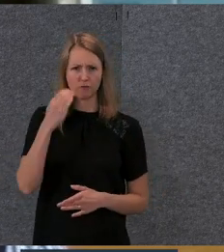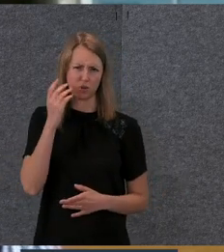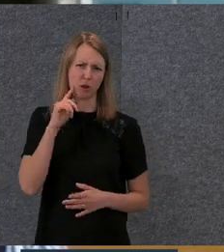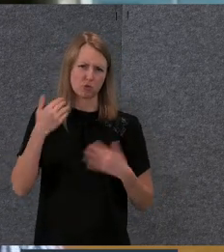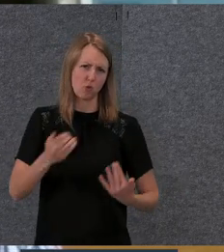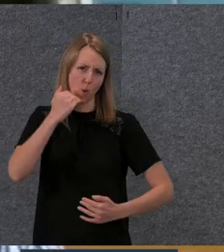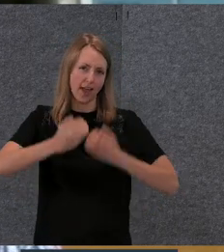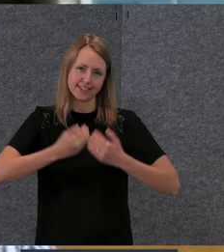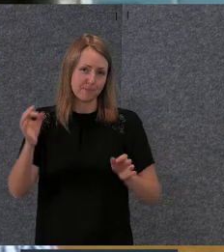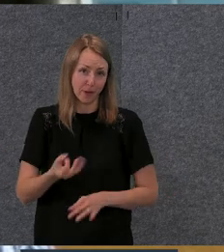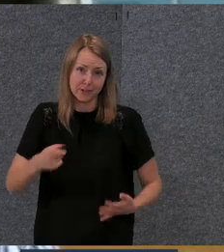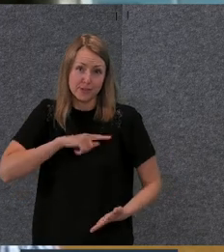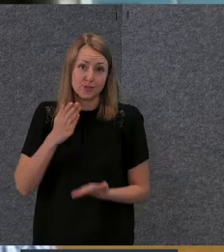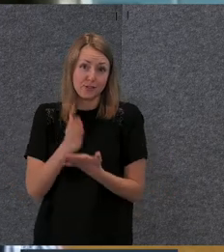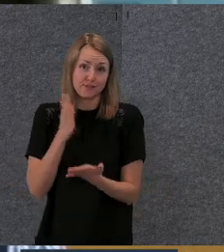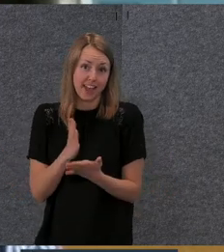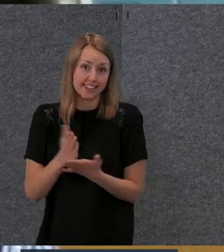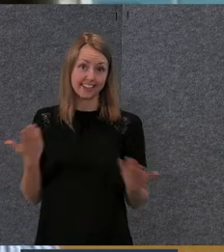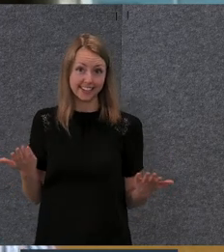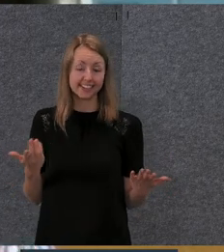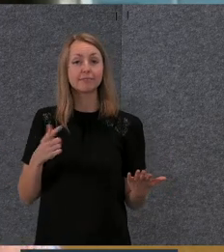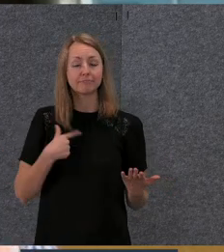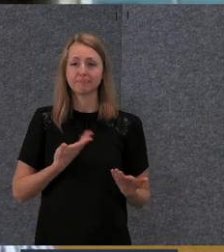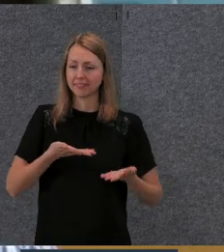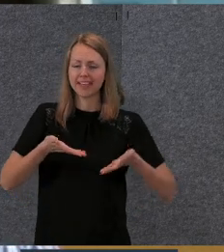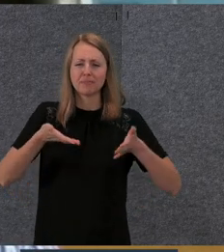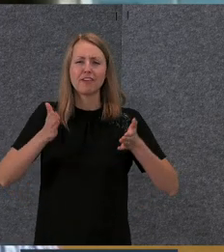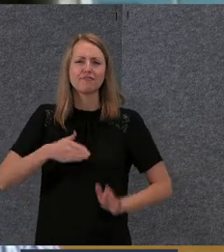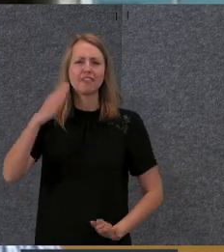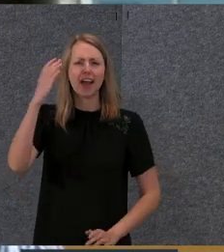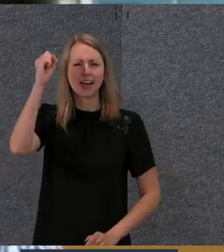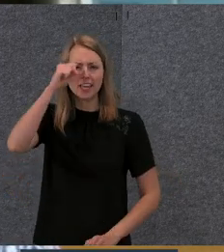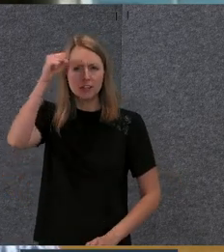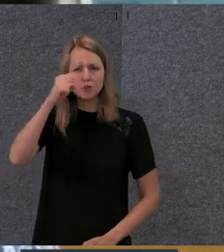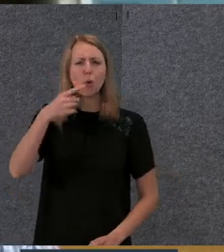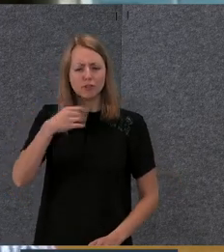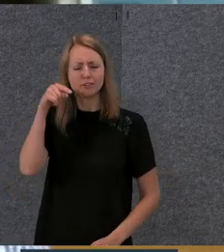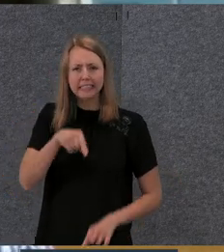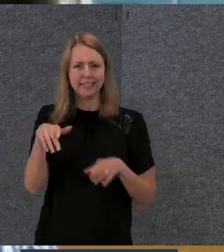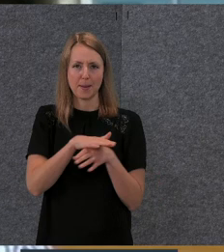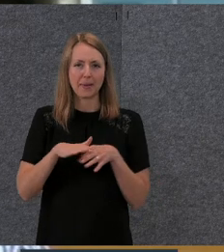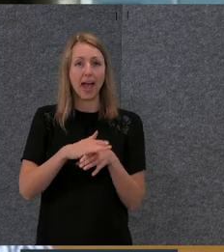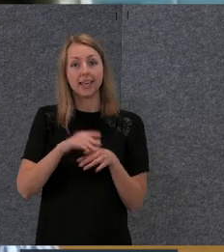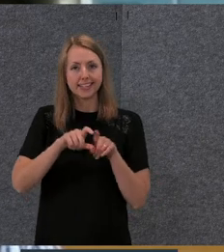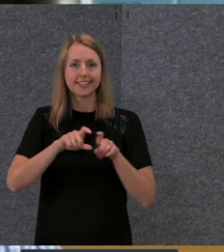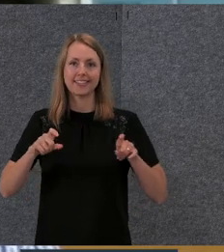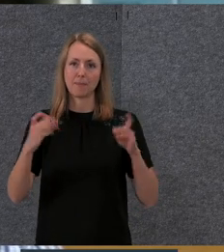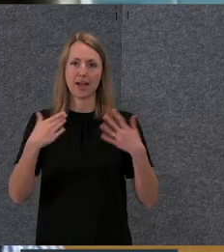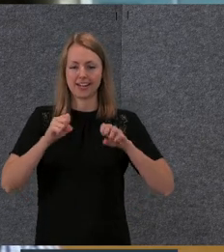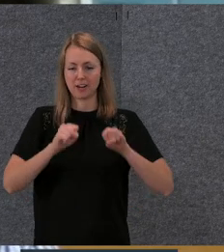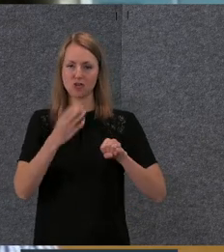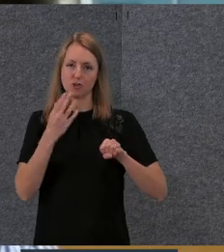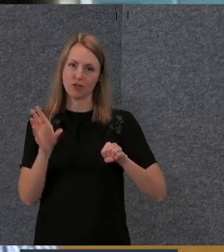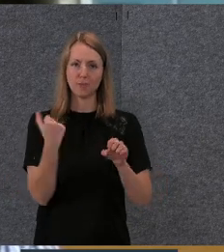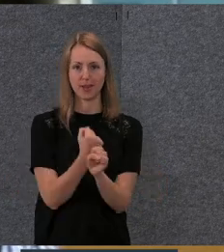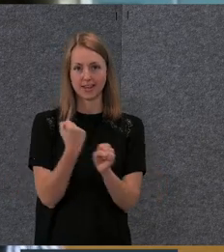bin ich eigentlich schon fertig. Das ist mein Anliegen. Ich möchte als Fachidiot in diesem engen Bereich, den ich aber für den Klimaschutz für ganz wichtig halte, mitwirken und